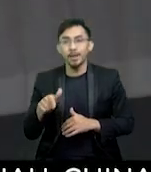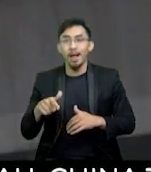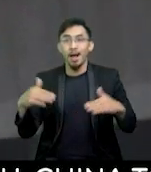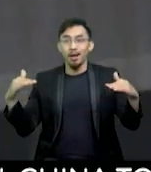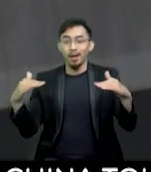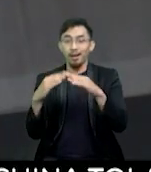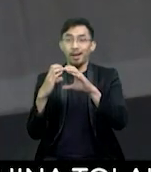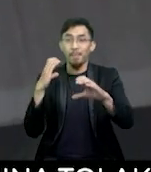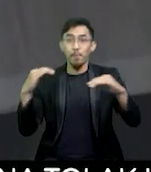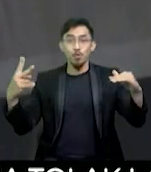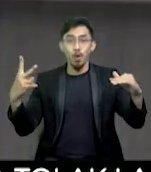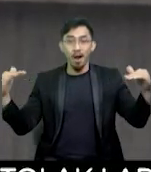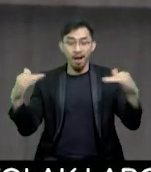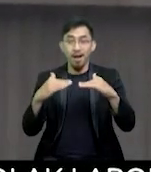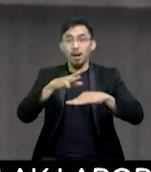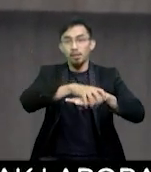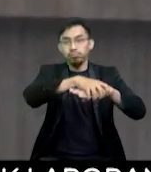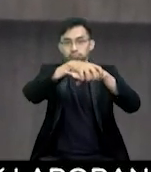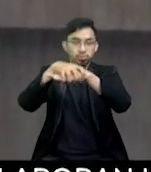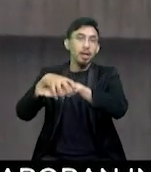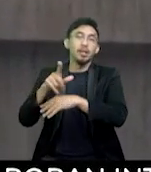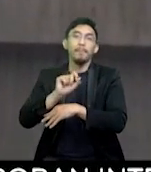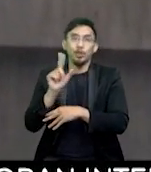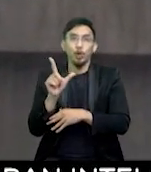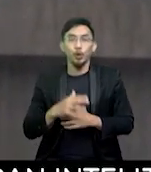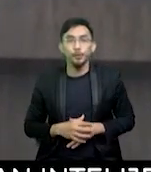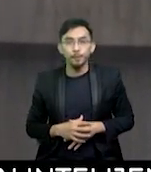tim liputan inews melaporkan hai hai